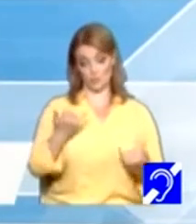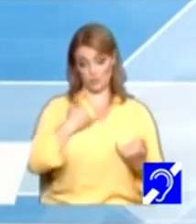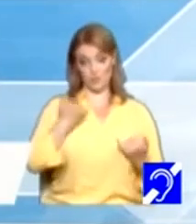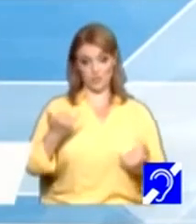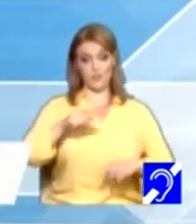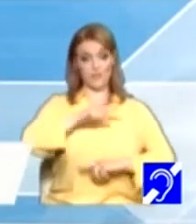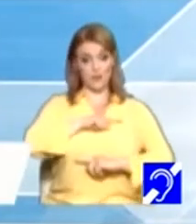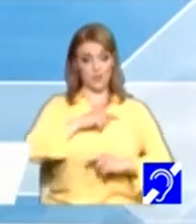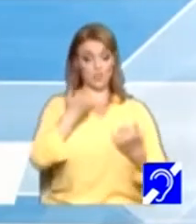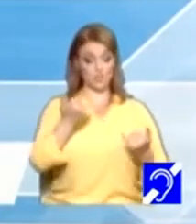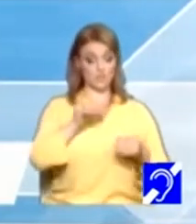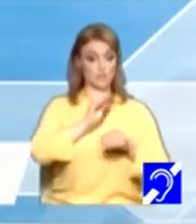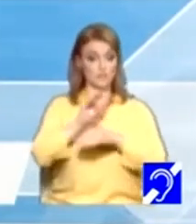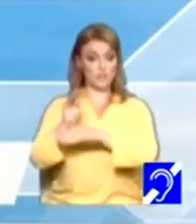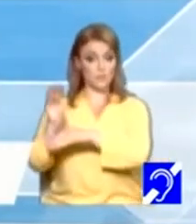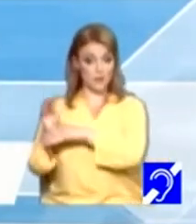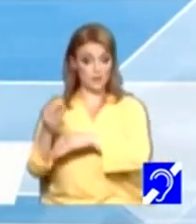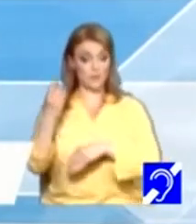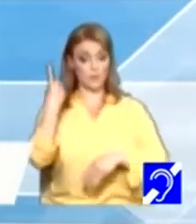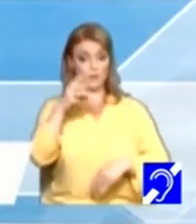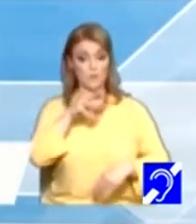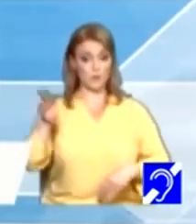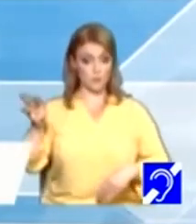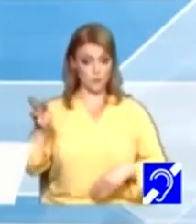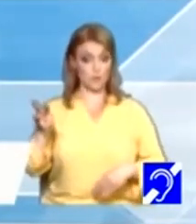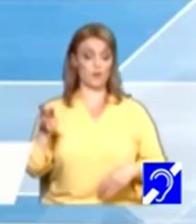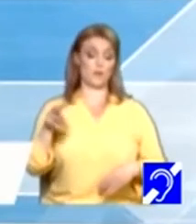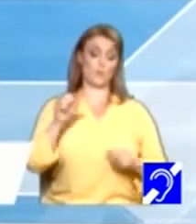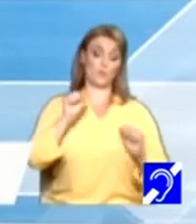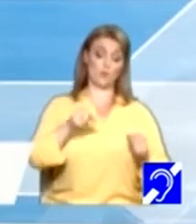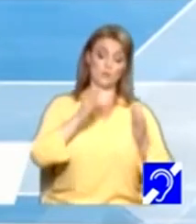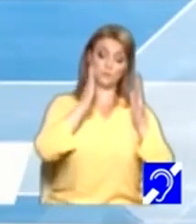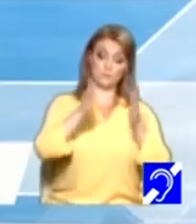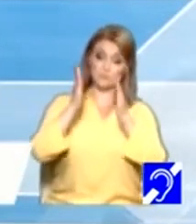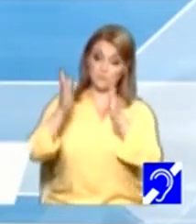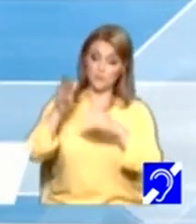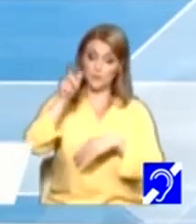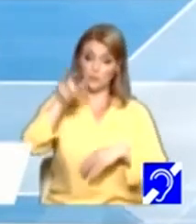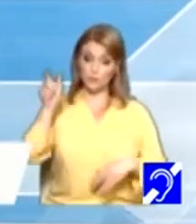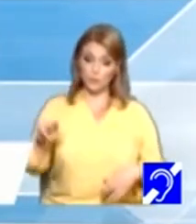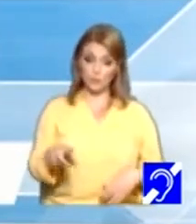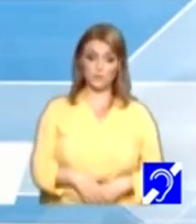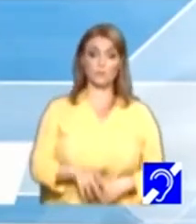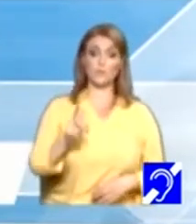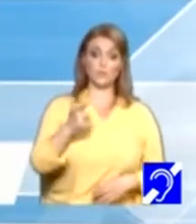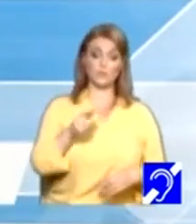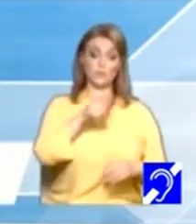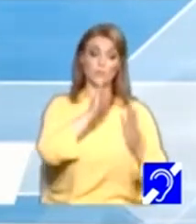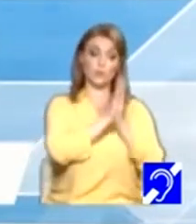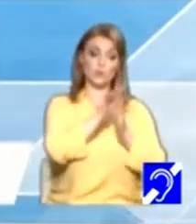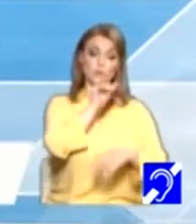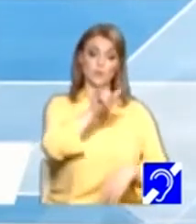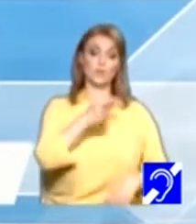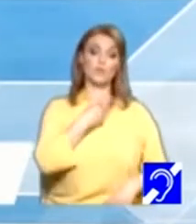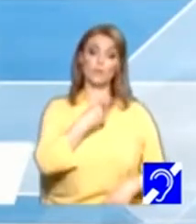spuneam, aveți fiecare la dispoziție câte un minut în care vă puteți adresa direct oamenilor cărora le cereți votul,